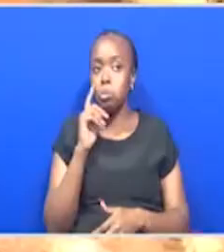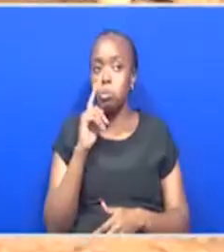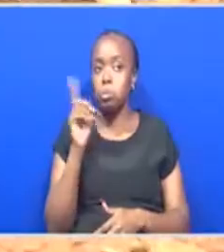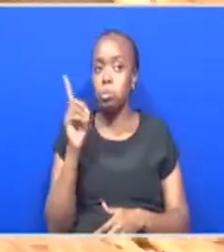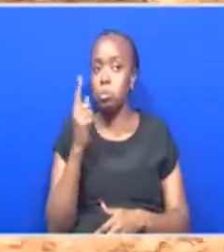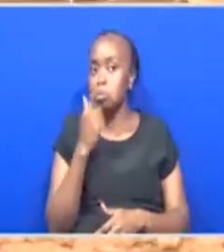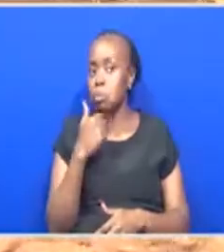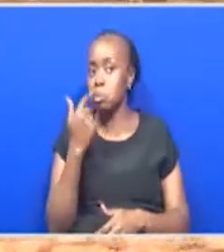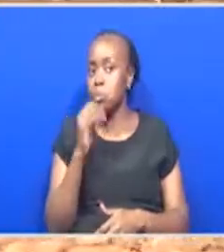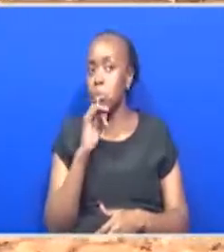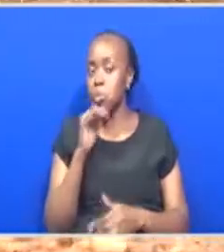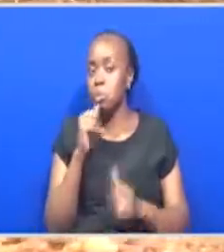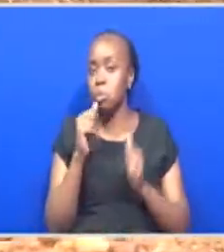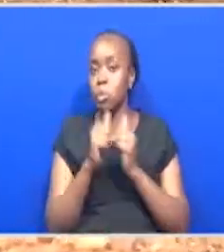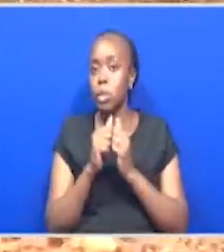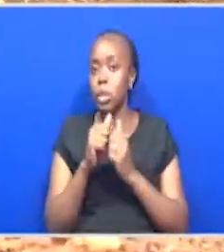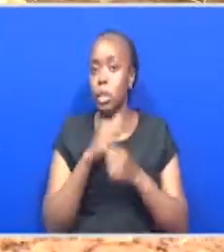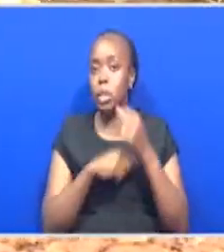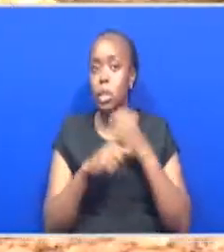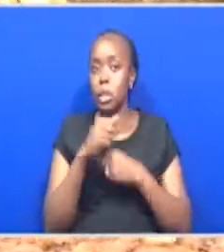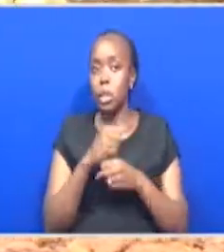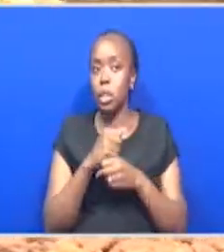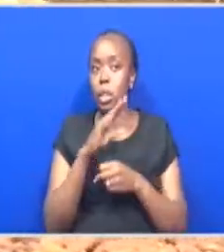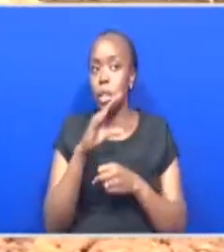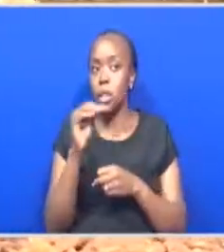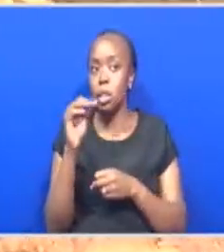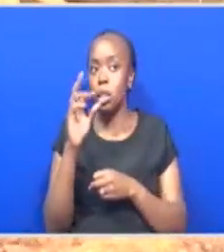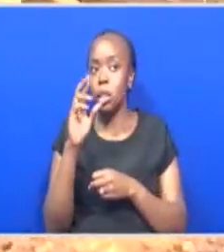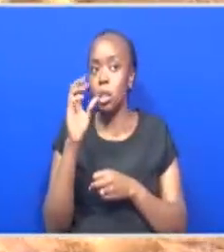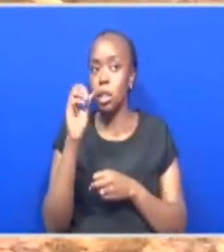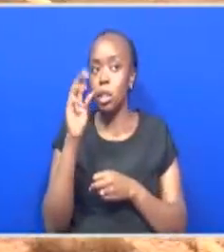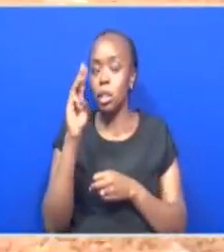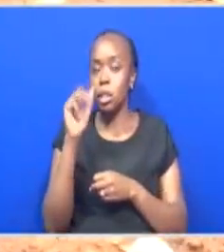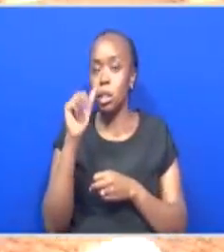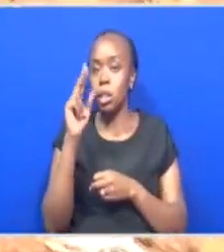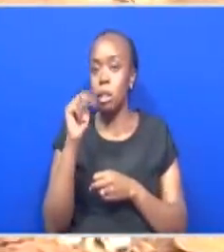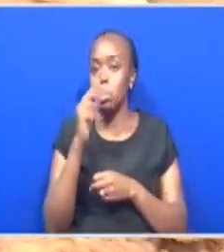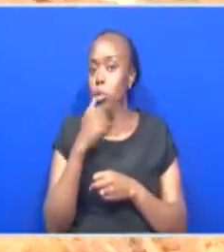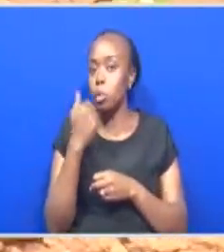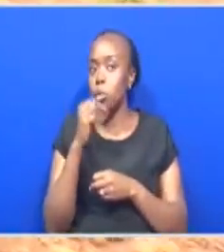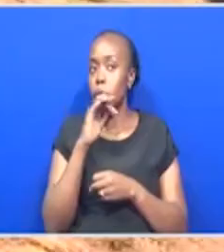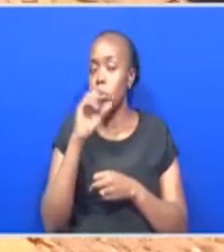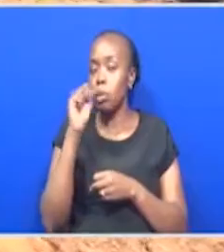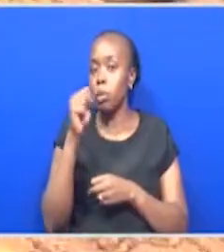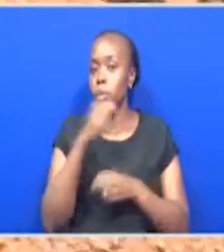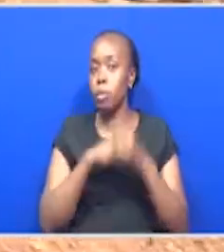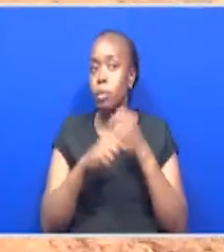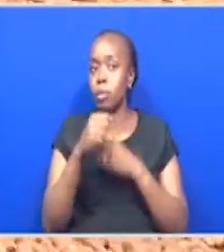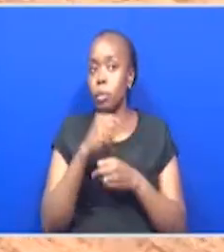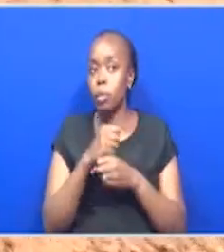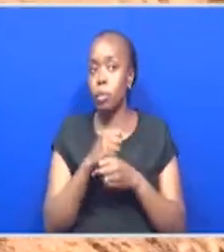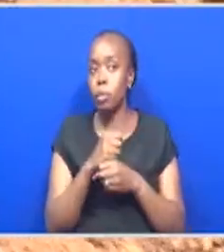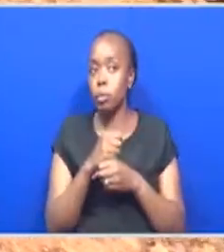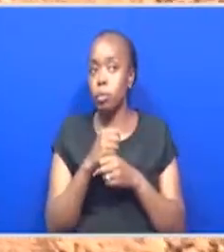ana miaka 10 na Rowan Mwange ambaye ana miaka 5,